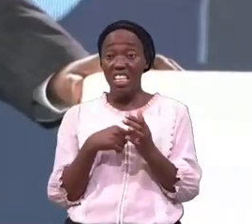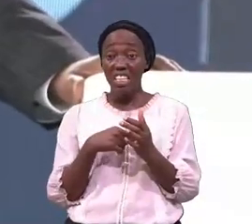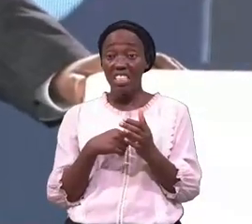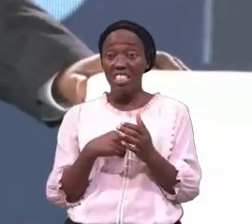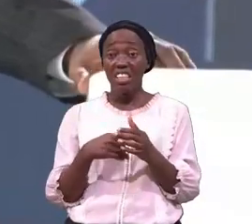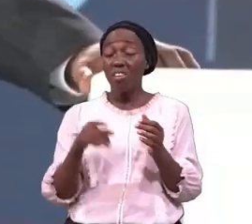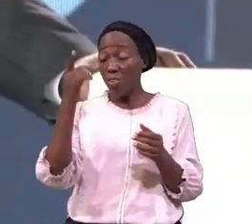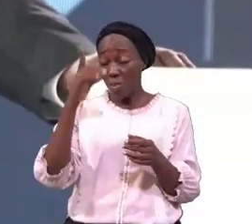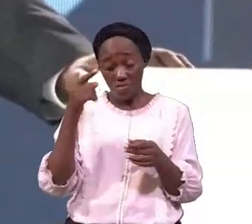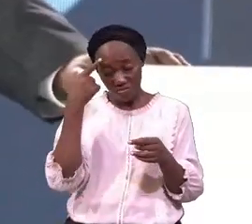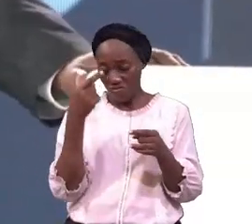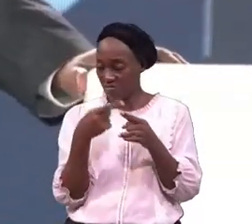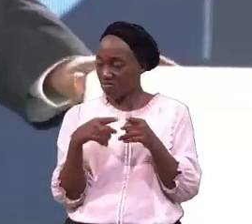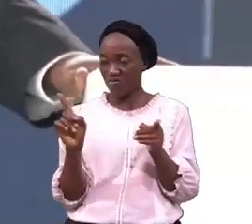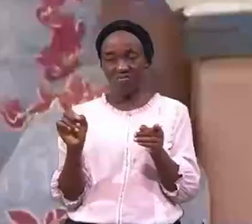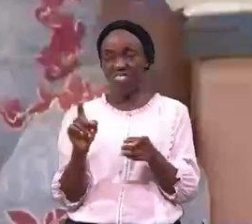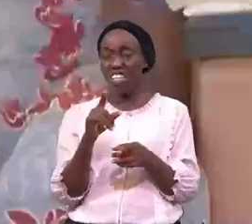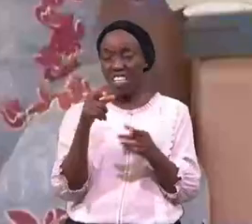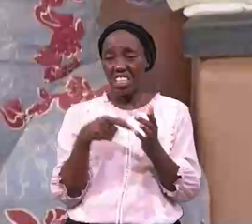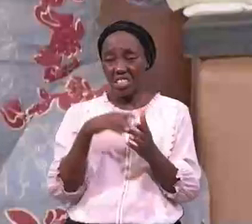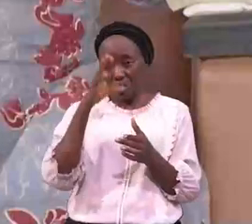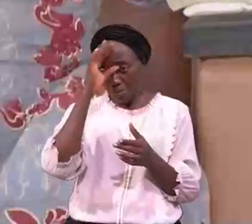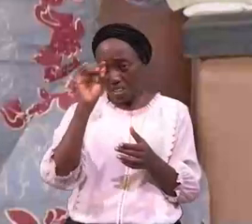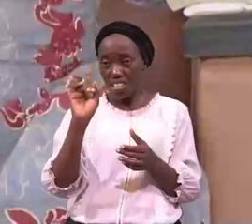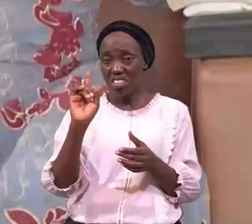Cet homme dit qu'il prêche Christ